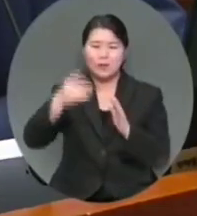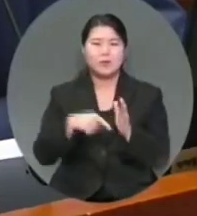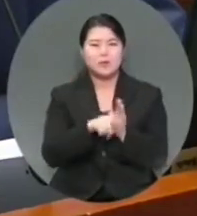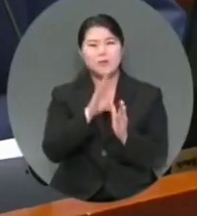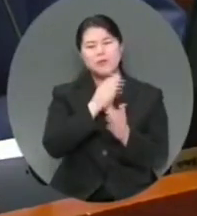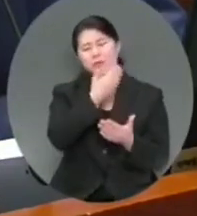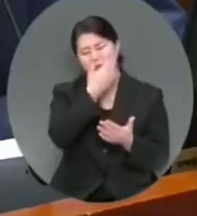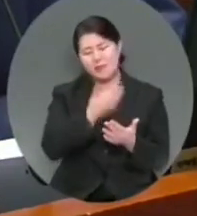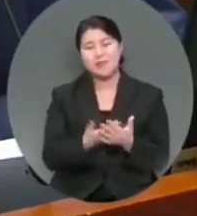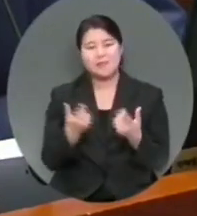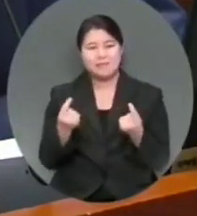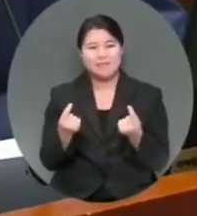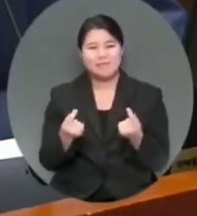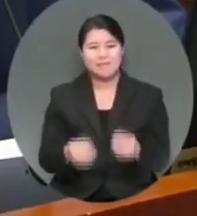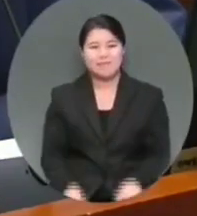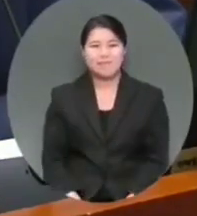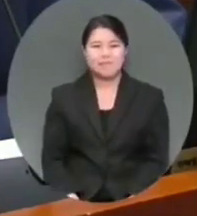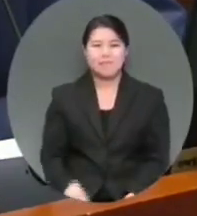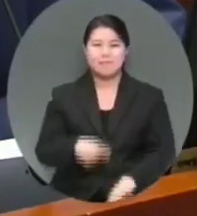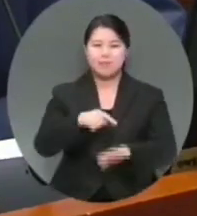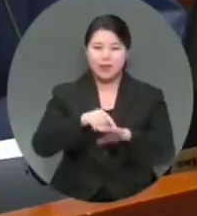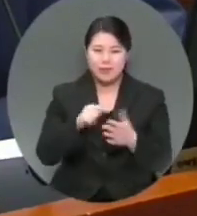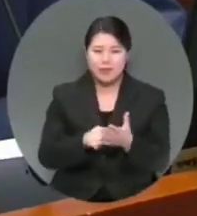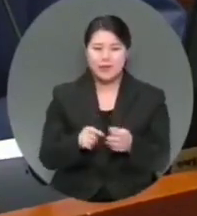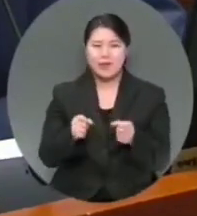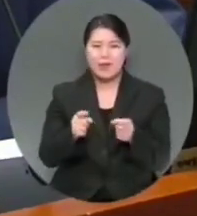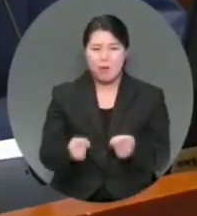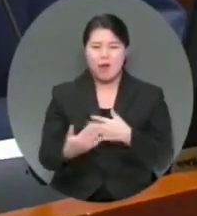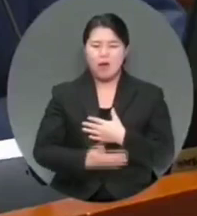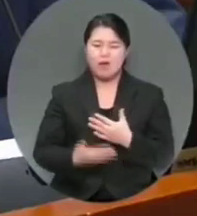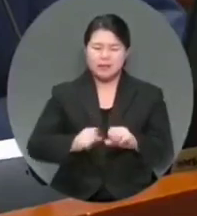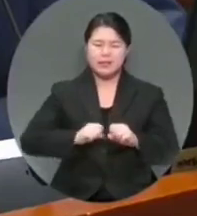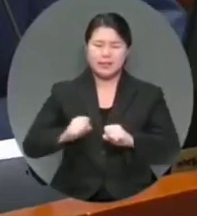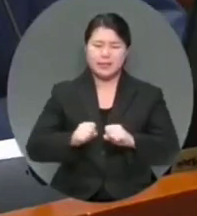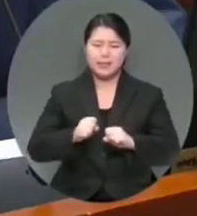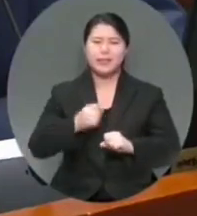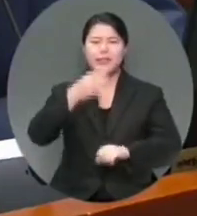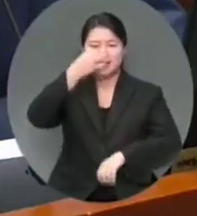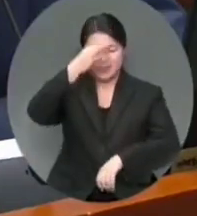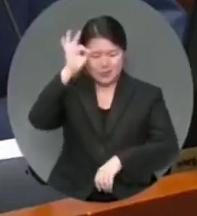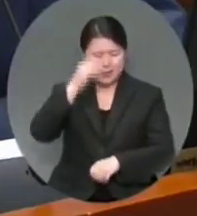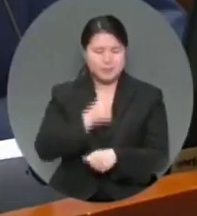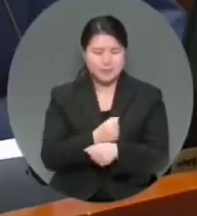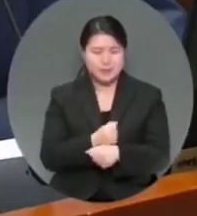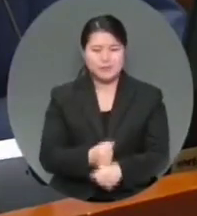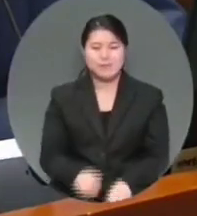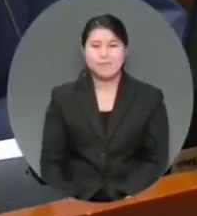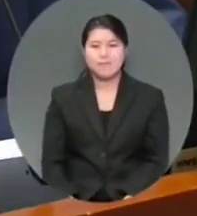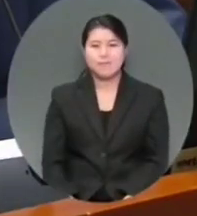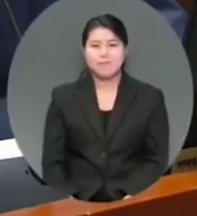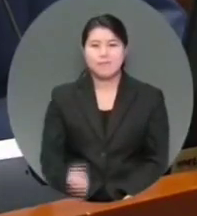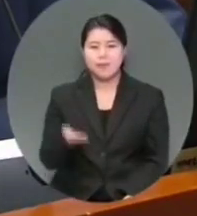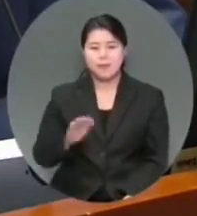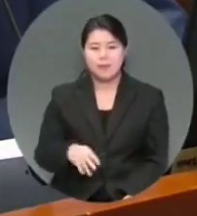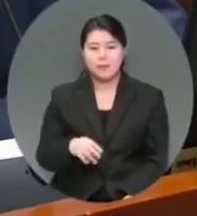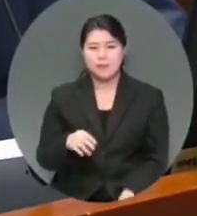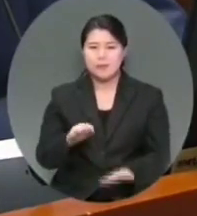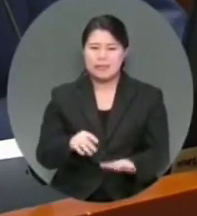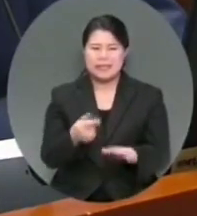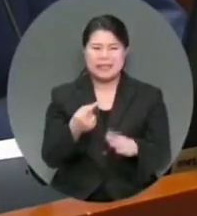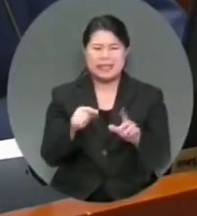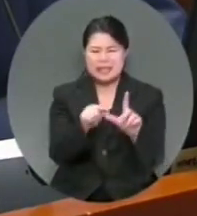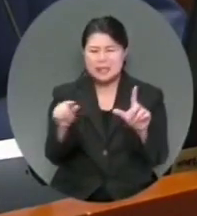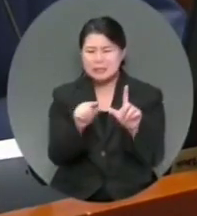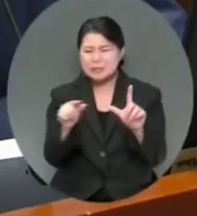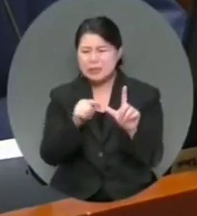그 열정과 그 기여를 헌신을 충분히 인정을 한다. 그렇지만 이제 일부 비효율적인 낭비적